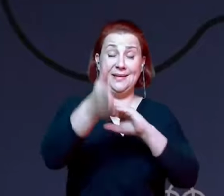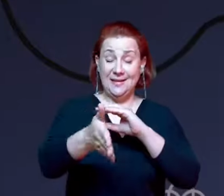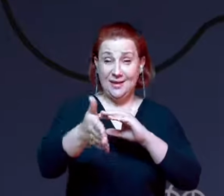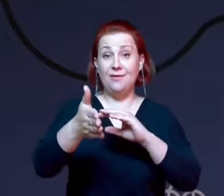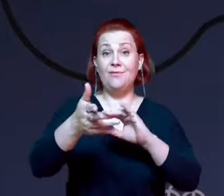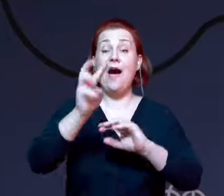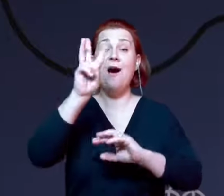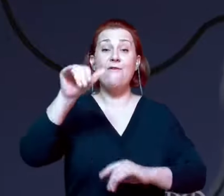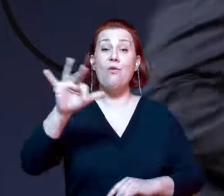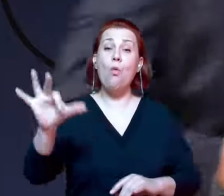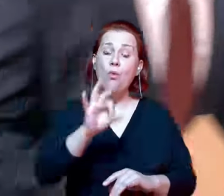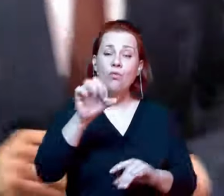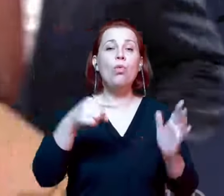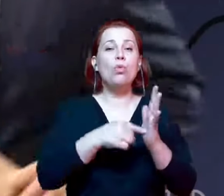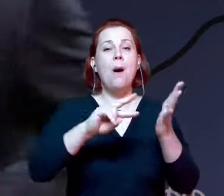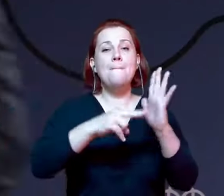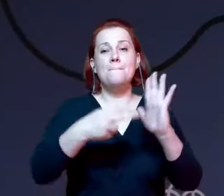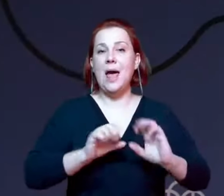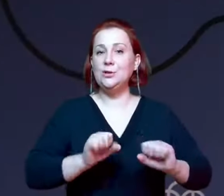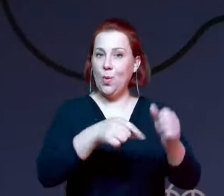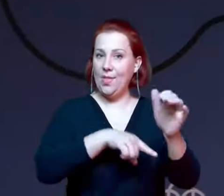dla miast. Bardzo proszę, pani minister.